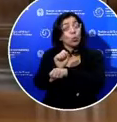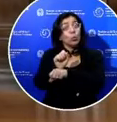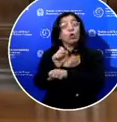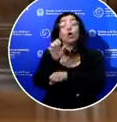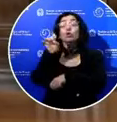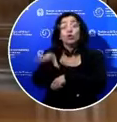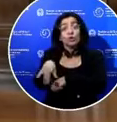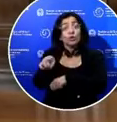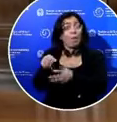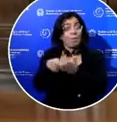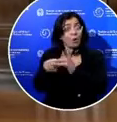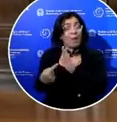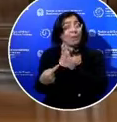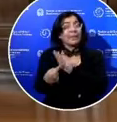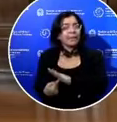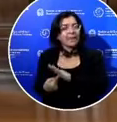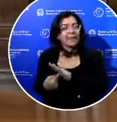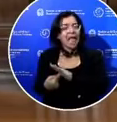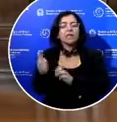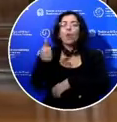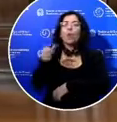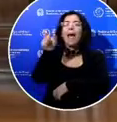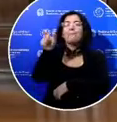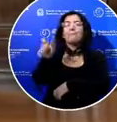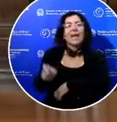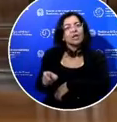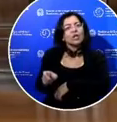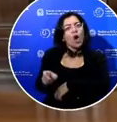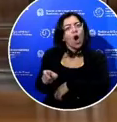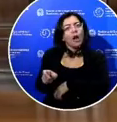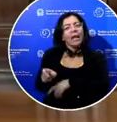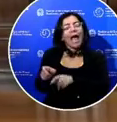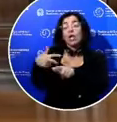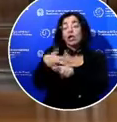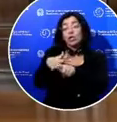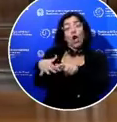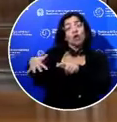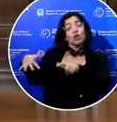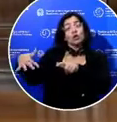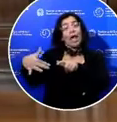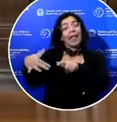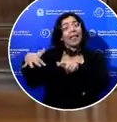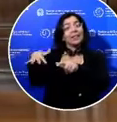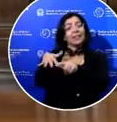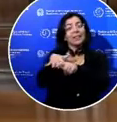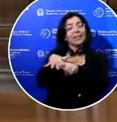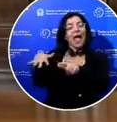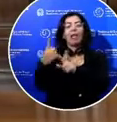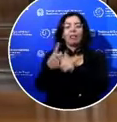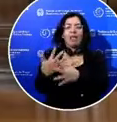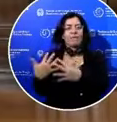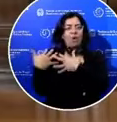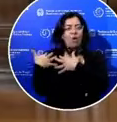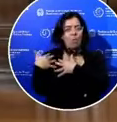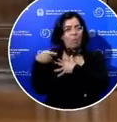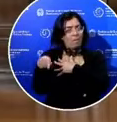di dipendenza, è una persona a cui l'intera società, di cui l'intera società è chiamata a